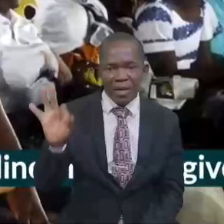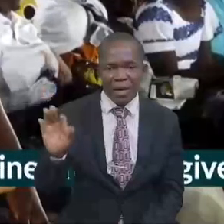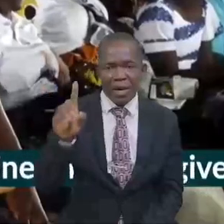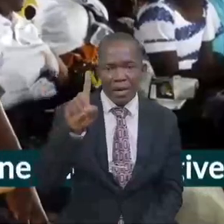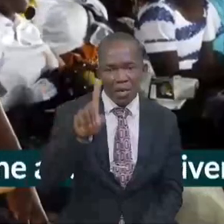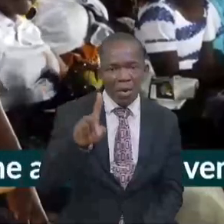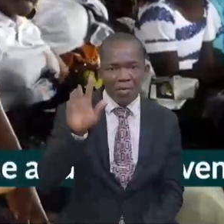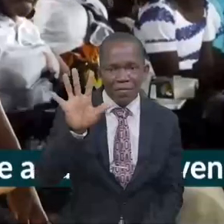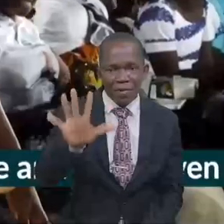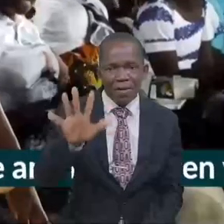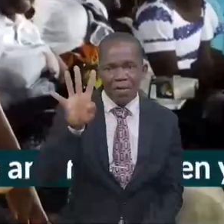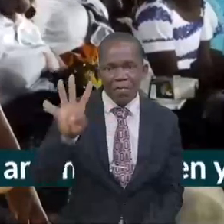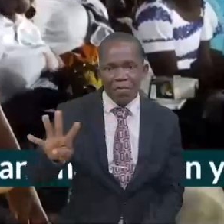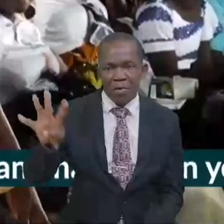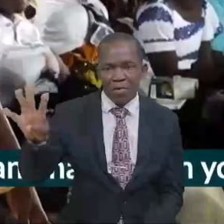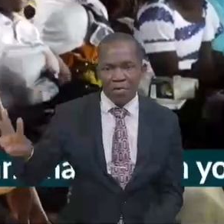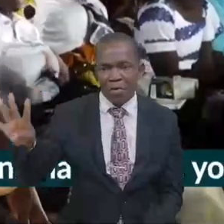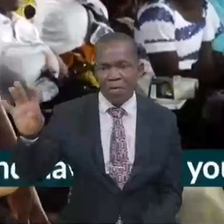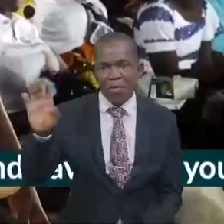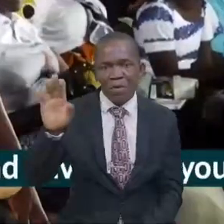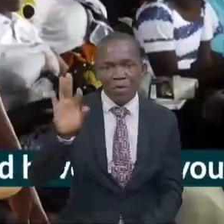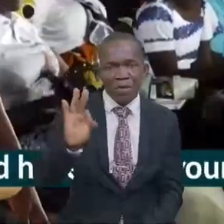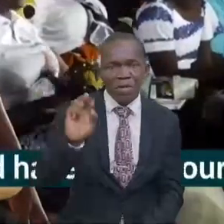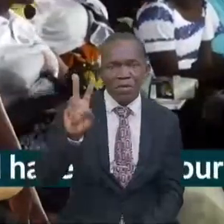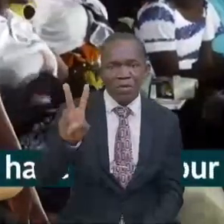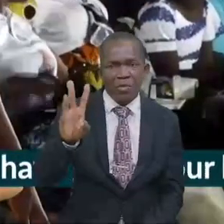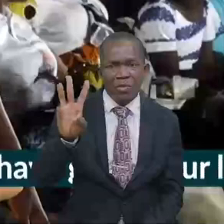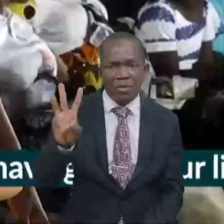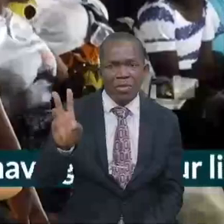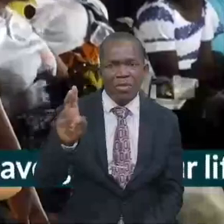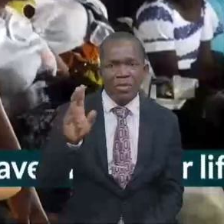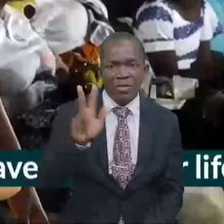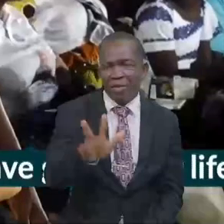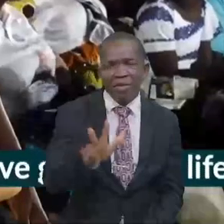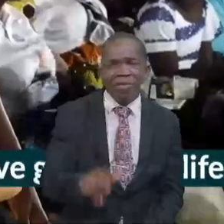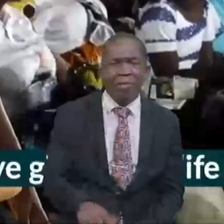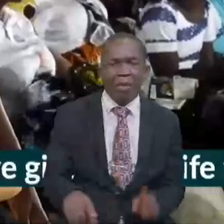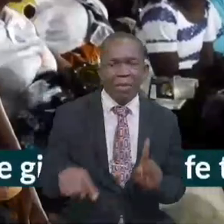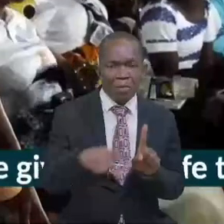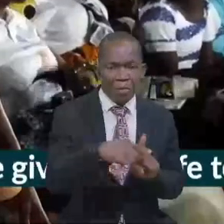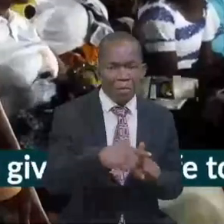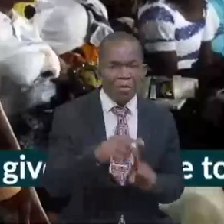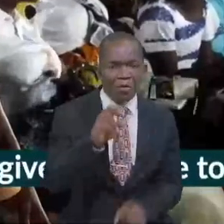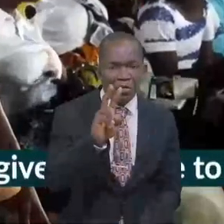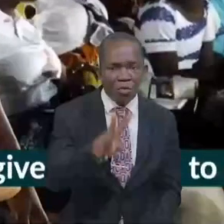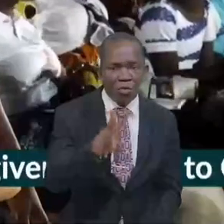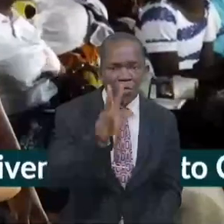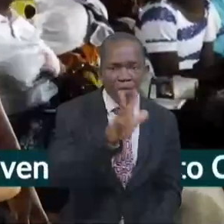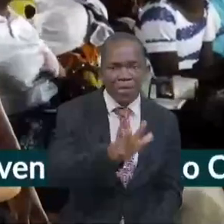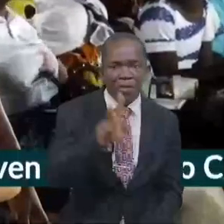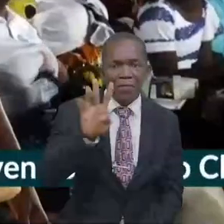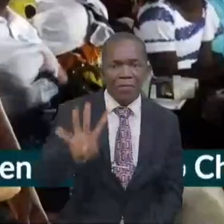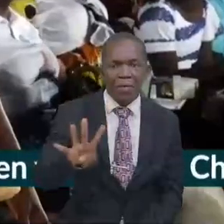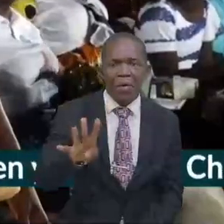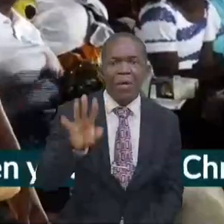54 44 92 63. Je reprends. Plus 234